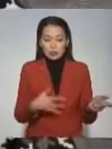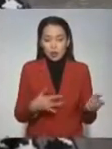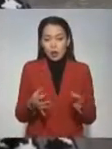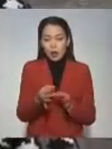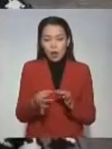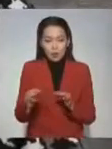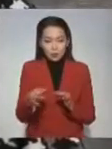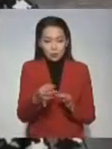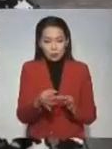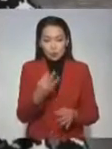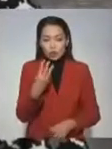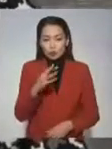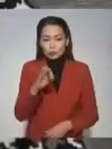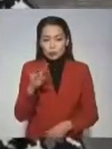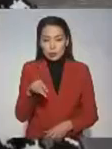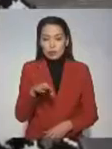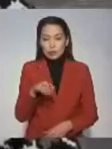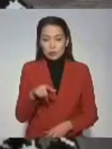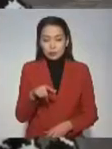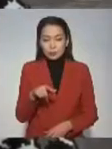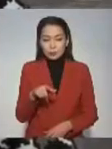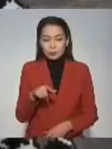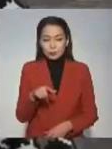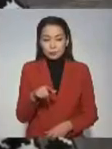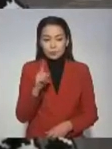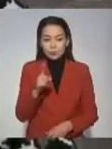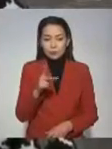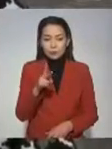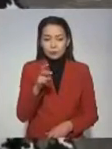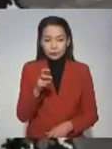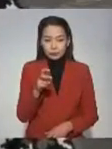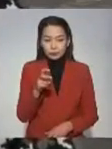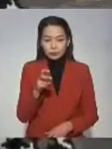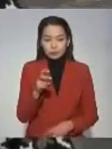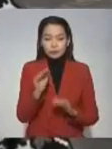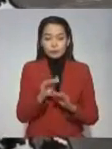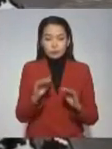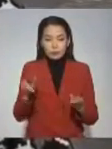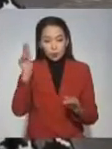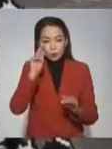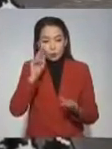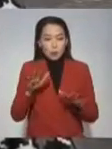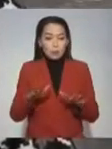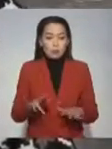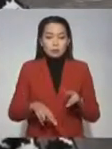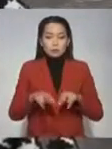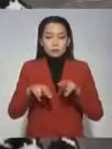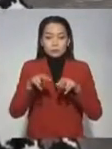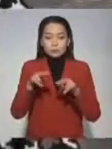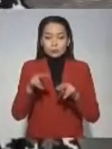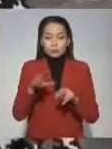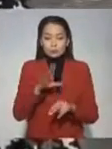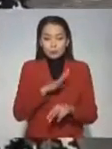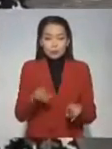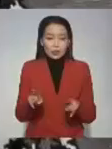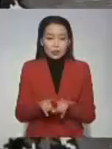мақтарында 3 миллиард теңгеге 1200-дік бала оқитын мектептер салынып жатырған болса,